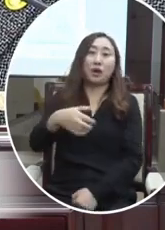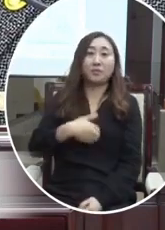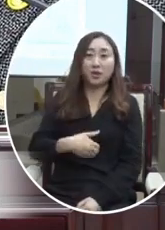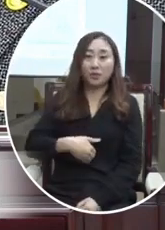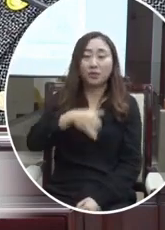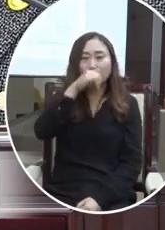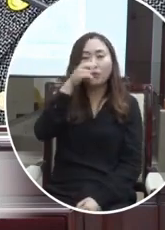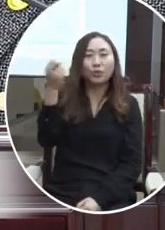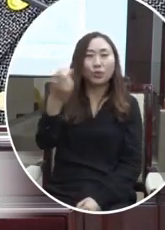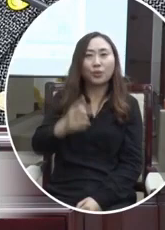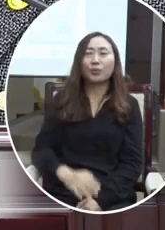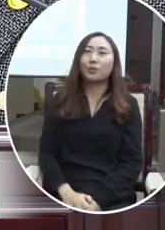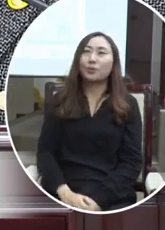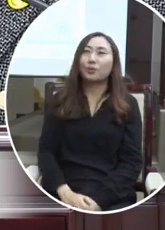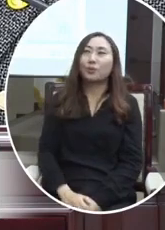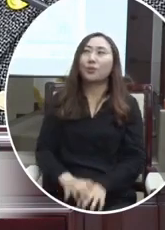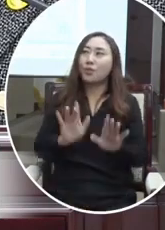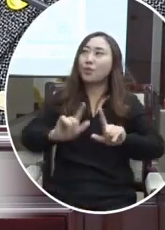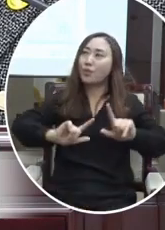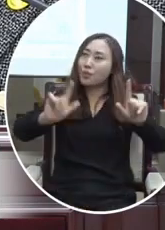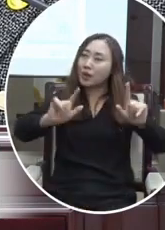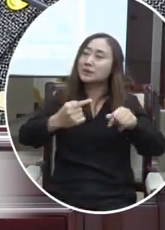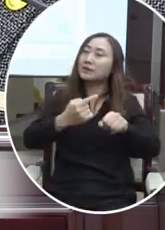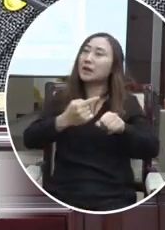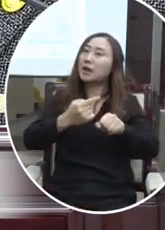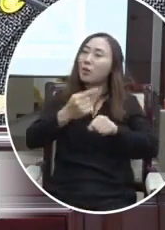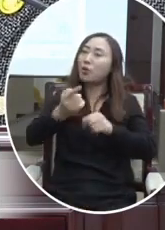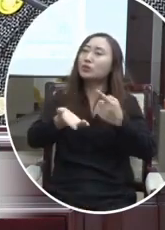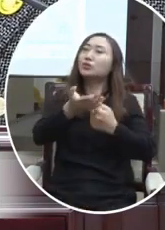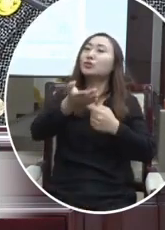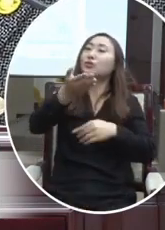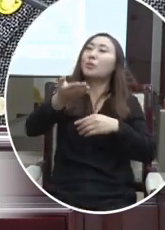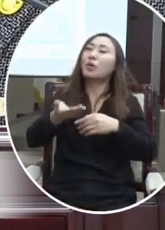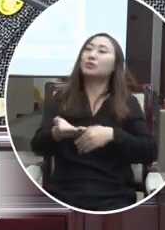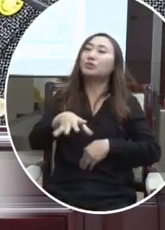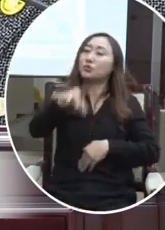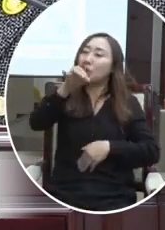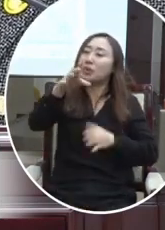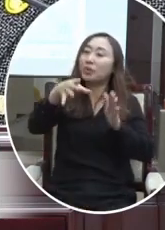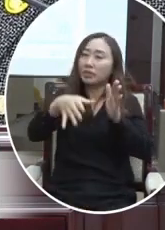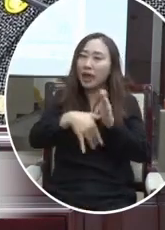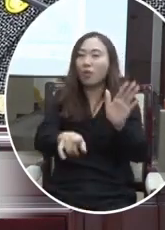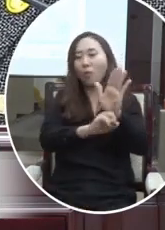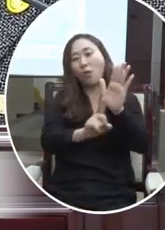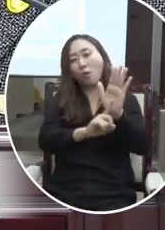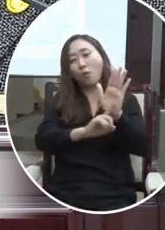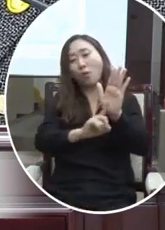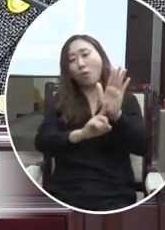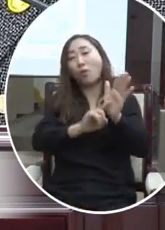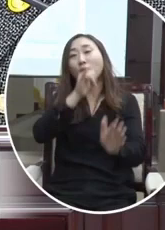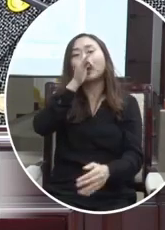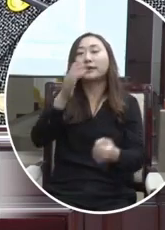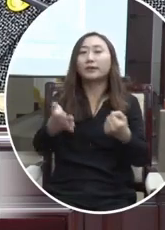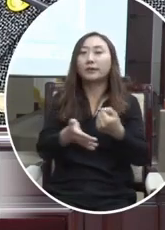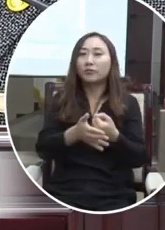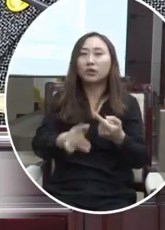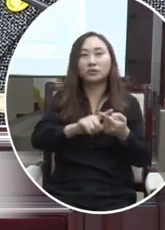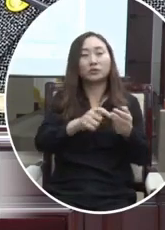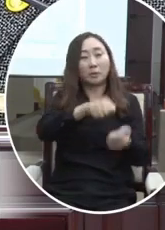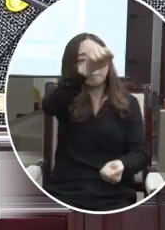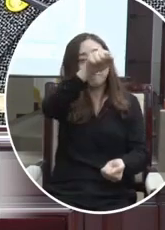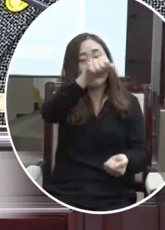또 필요하고요. 그다음에 연초에 이게 공모를 해서 이제 어디서 할지를 정해야 되는 이제 그런 상황이어서